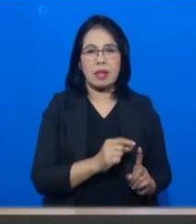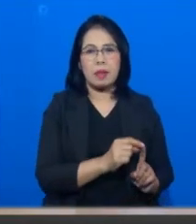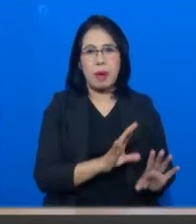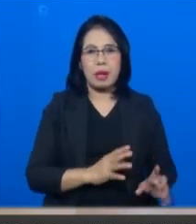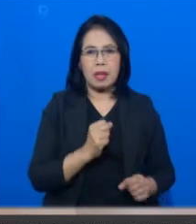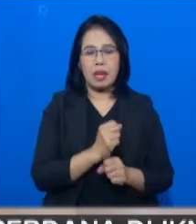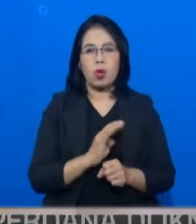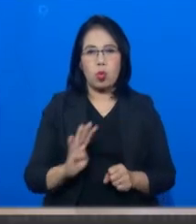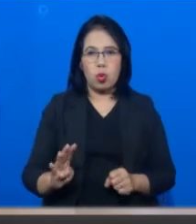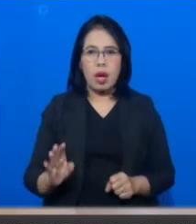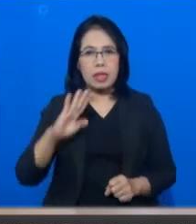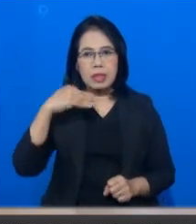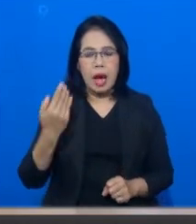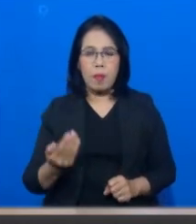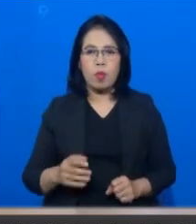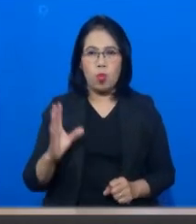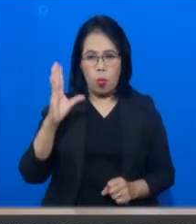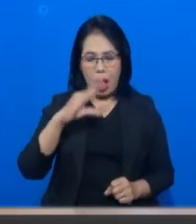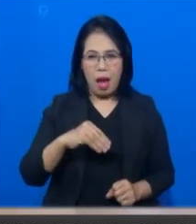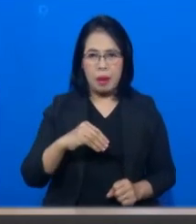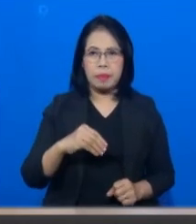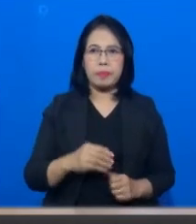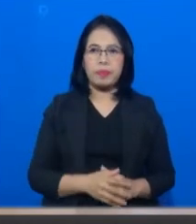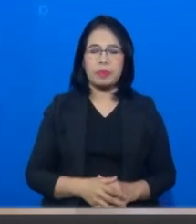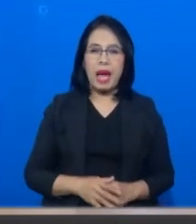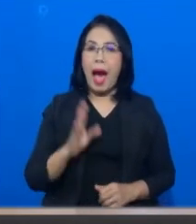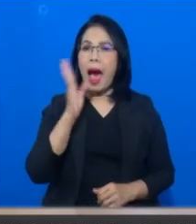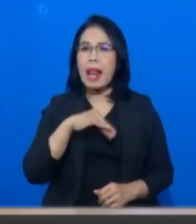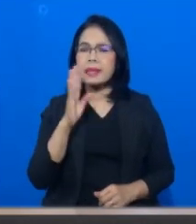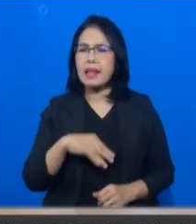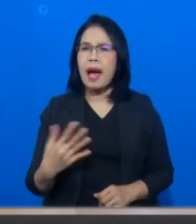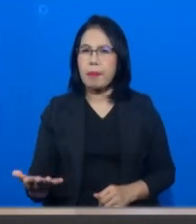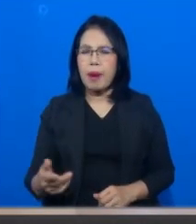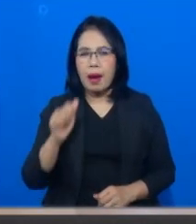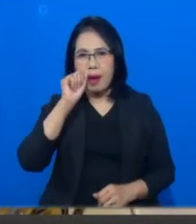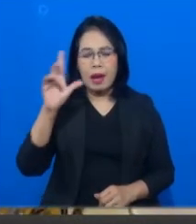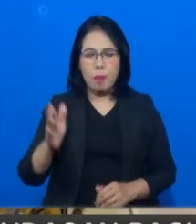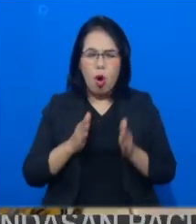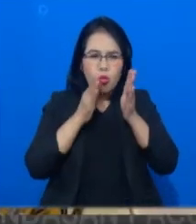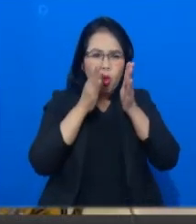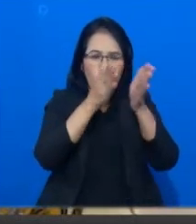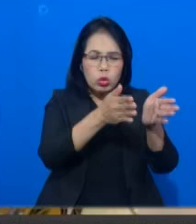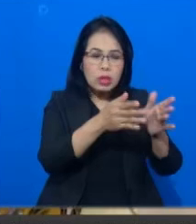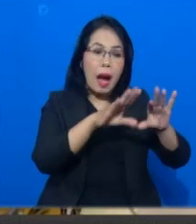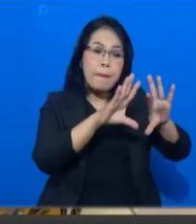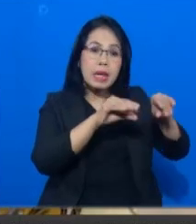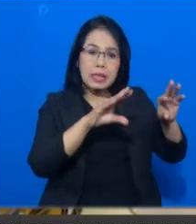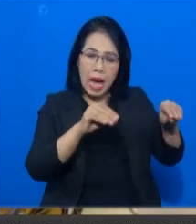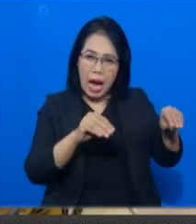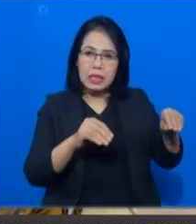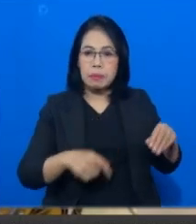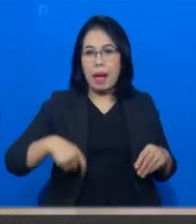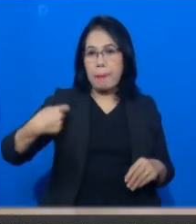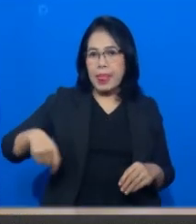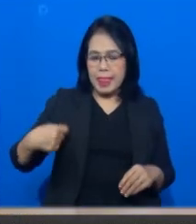malam 10 Agustus 2024. Salah satu alasannya, Erlangga ingin berkonsentrasi dengan pekerjaannya sebagai